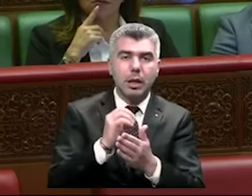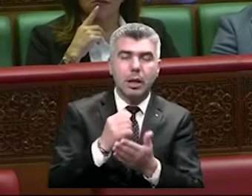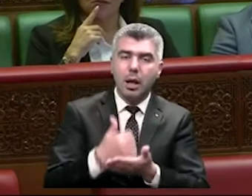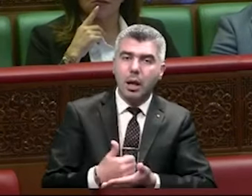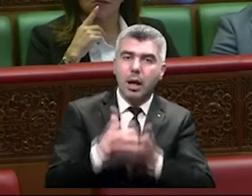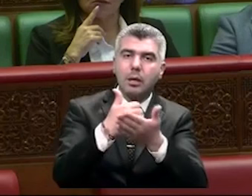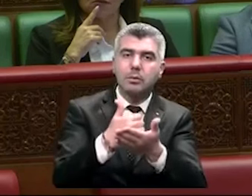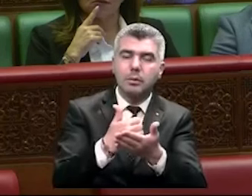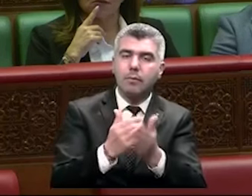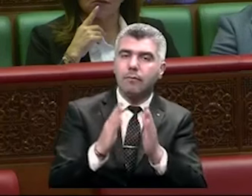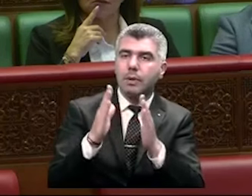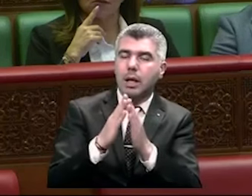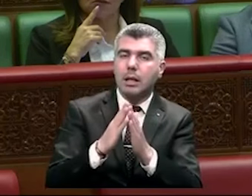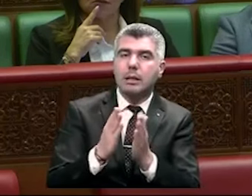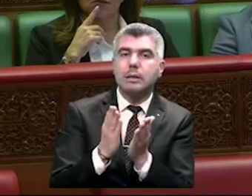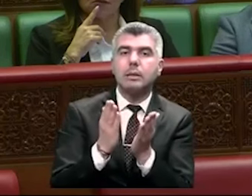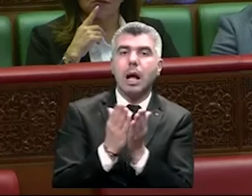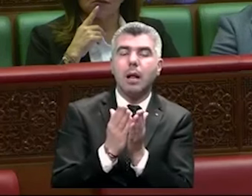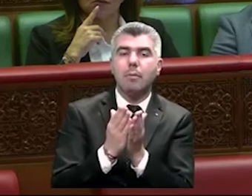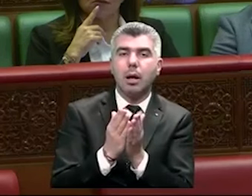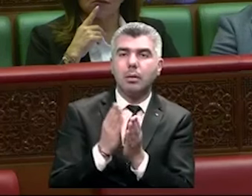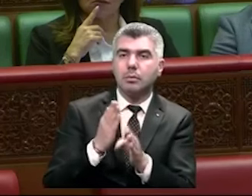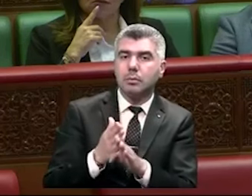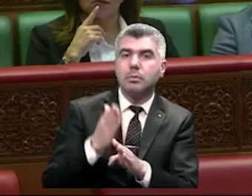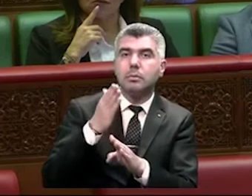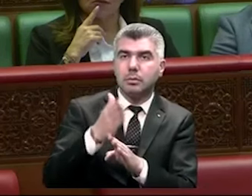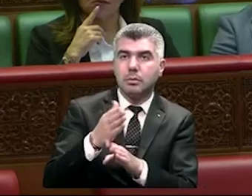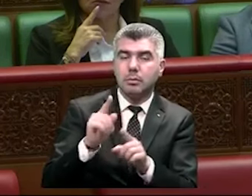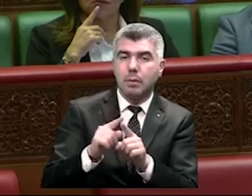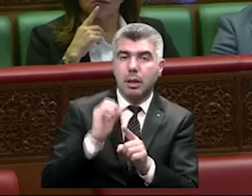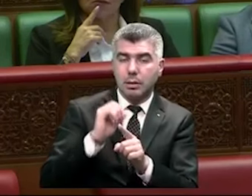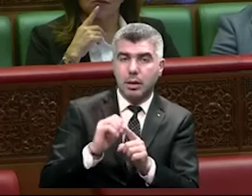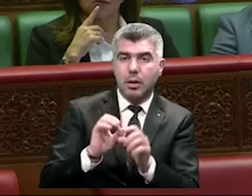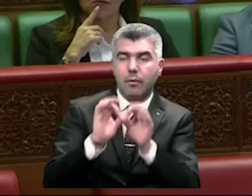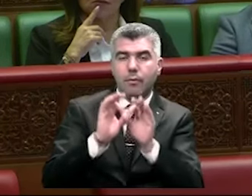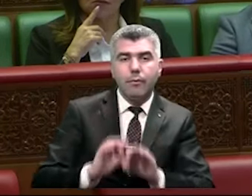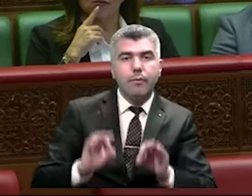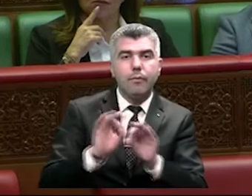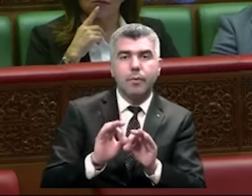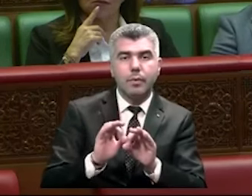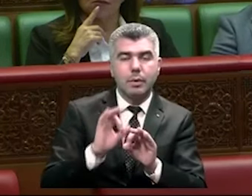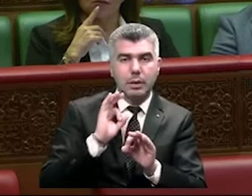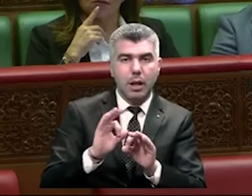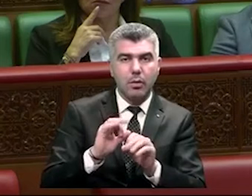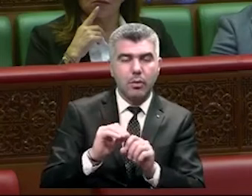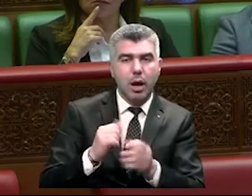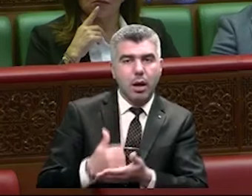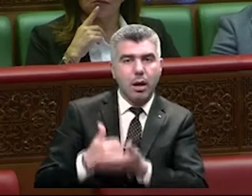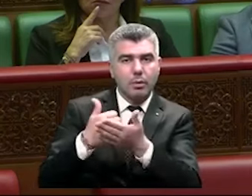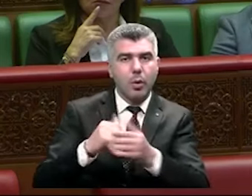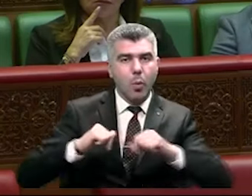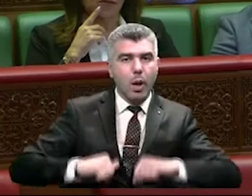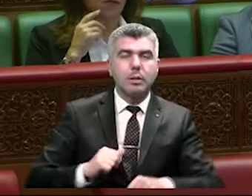على السكن بالنسبه للطلبه الذين يلجؤون الى هذه الاحياء الجامعيه الخاصه الرفع من وثيره